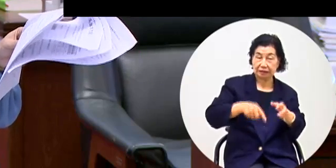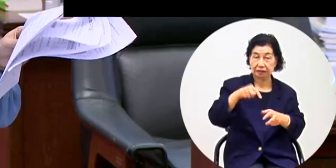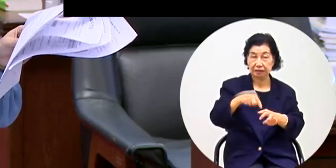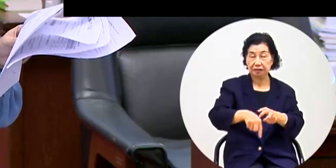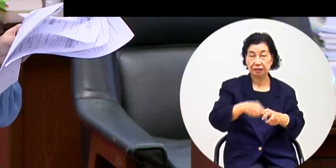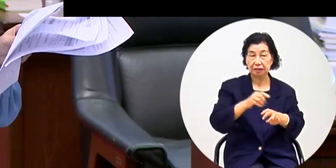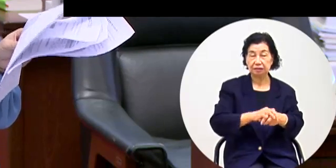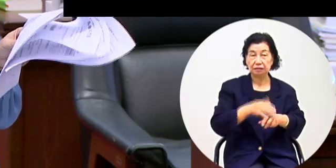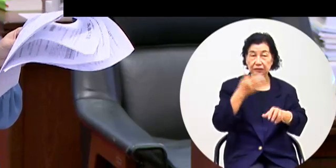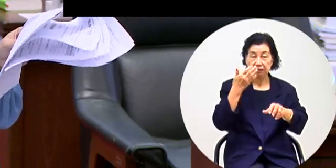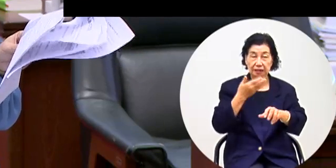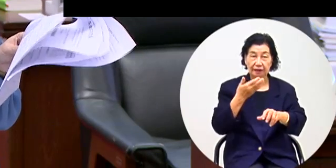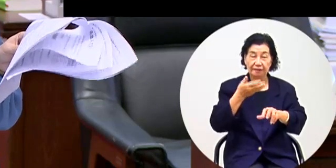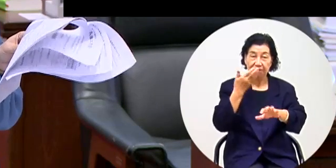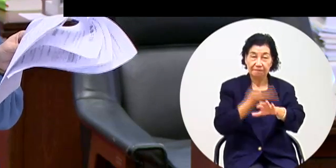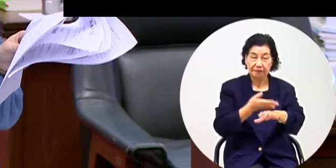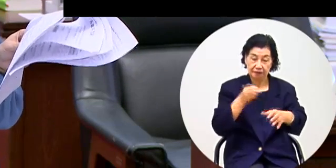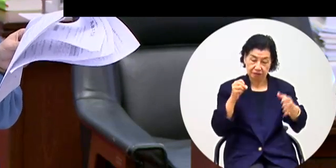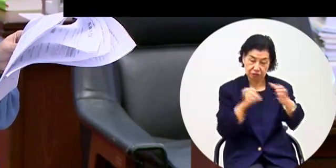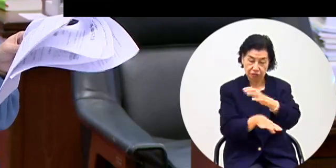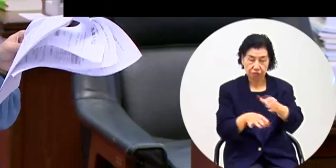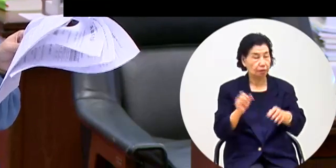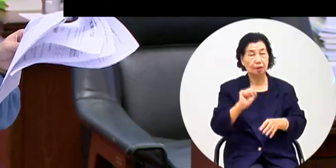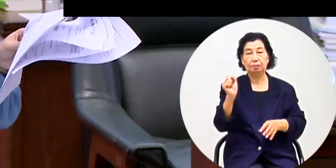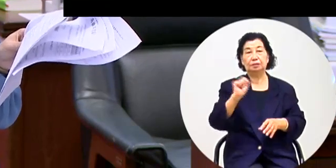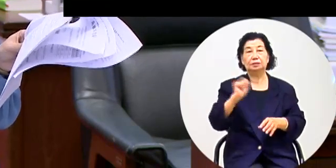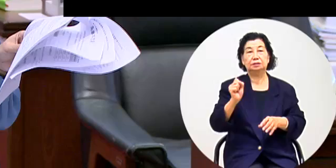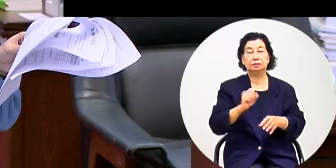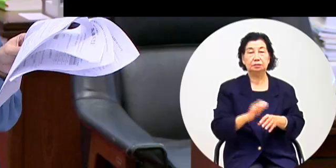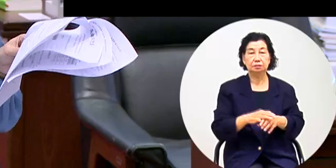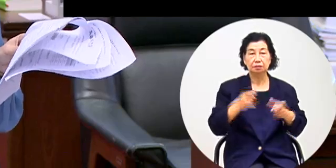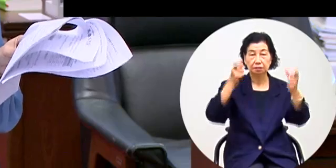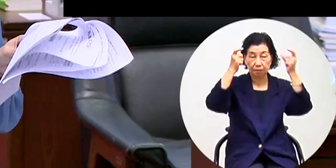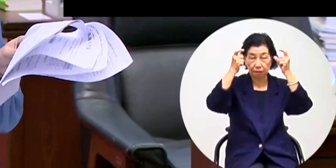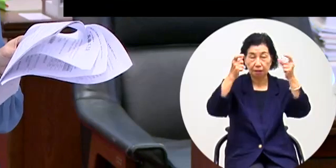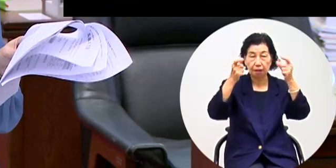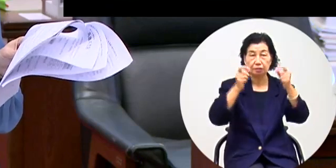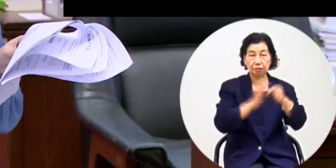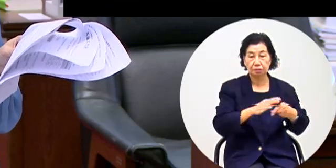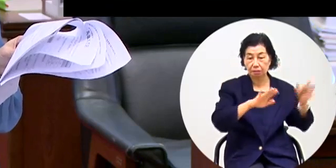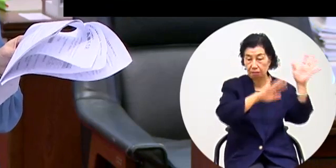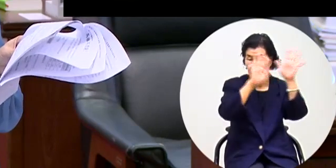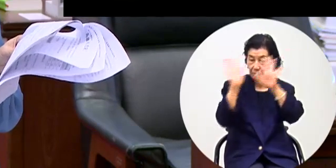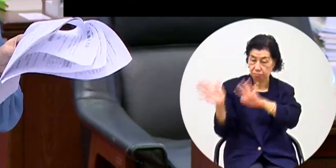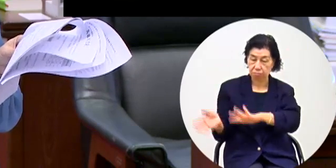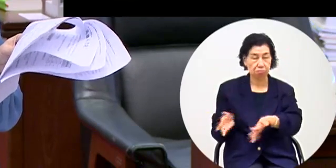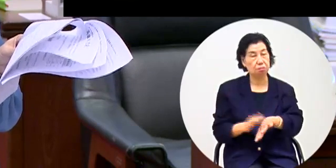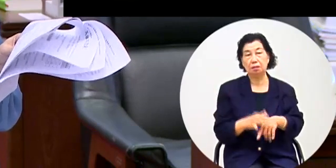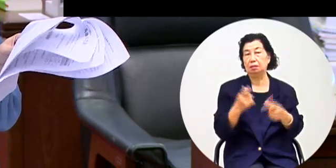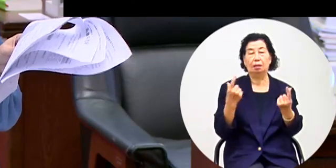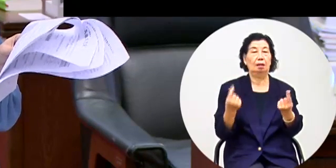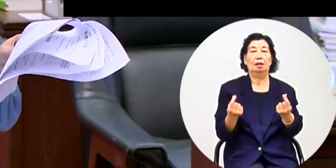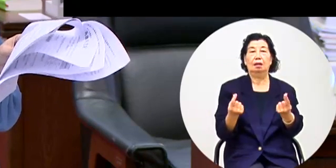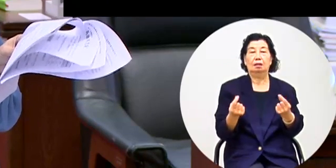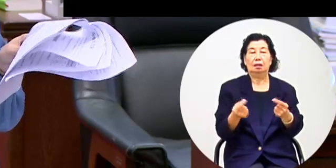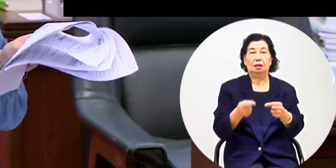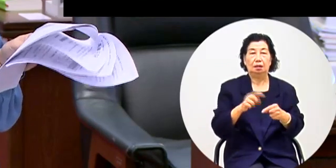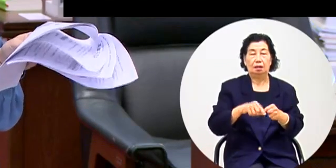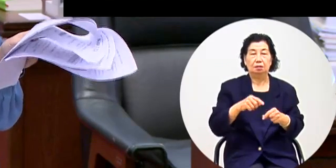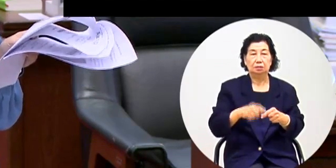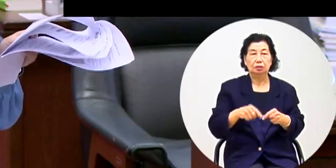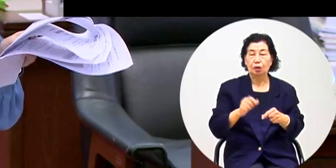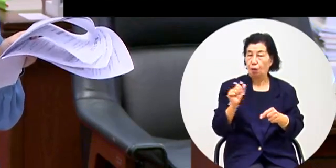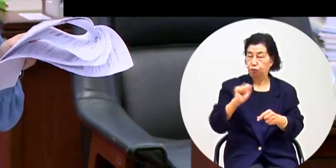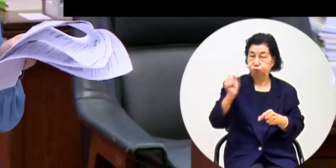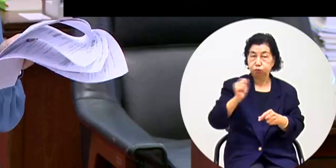市长，如果高雄的有这种状况，拜托这类固化物千万不能放进去，千万不要放进去，这